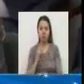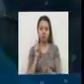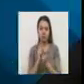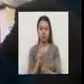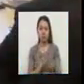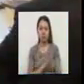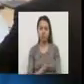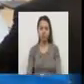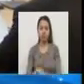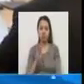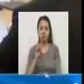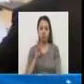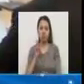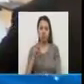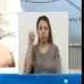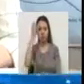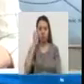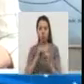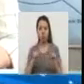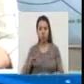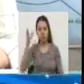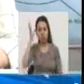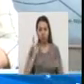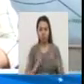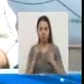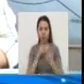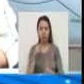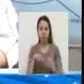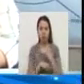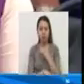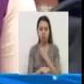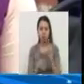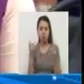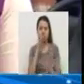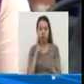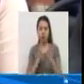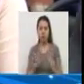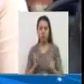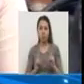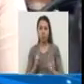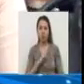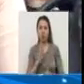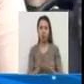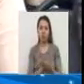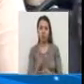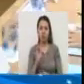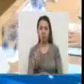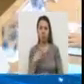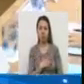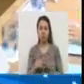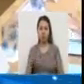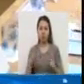өтті. Өрлеу біліктілікті арттыру институтында жемқорлыққа қарсы мәдениетті қалыптастырудағы педагогикалық қызметкерлердің рөлі